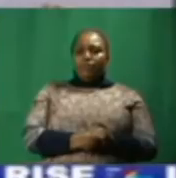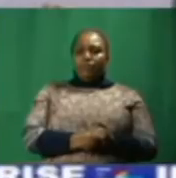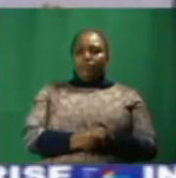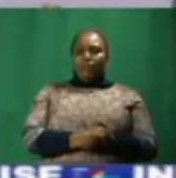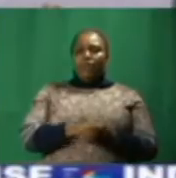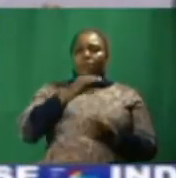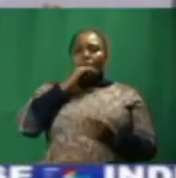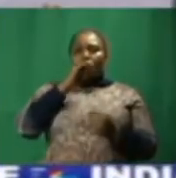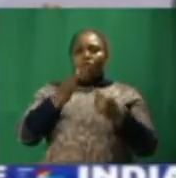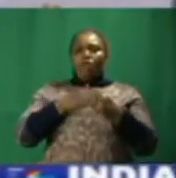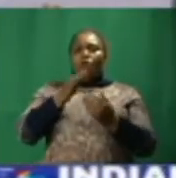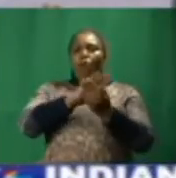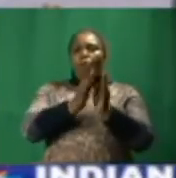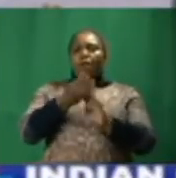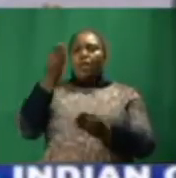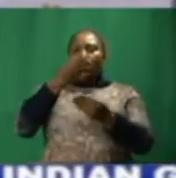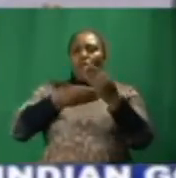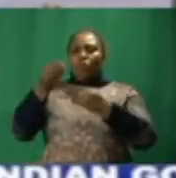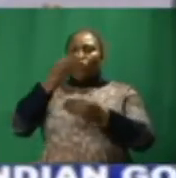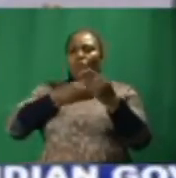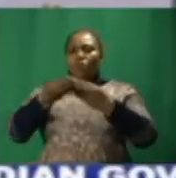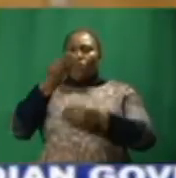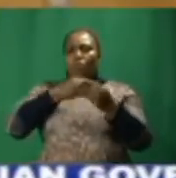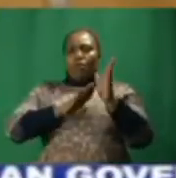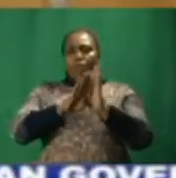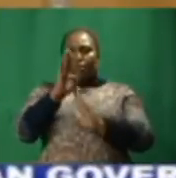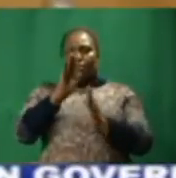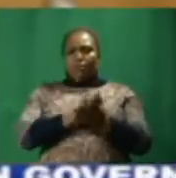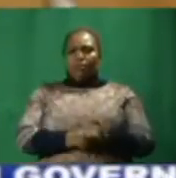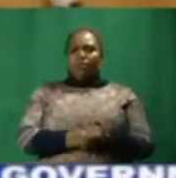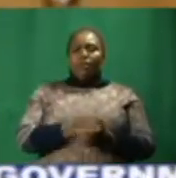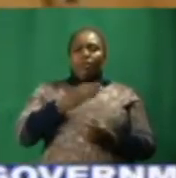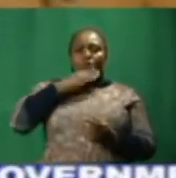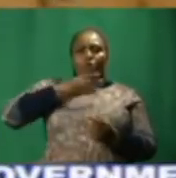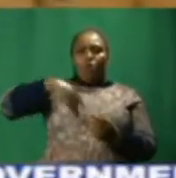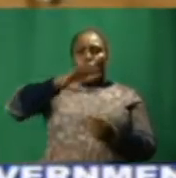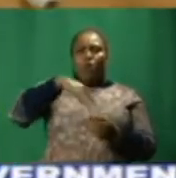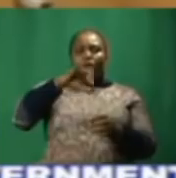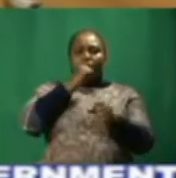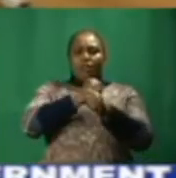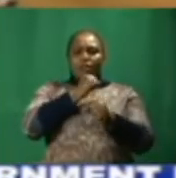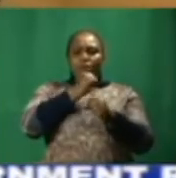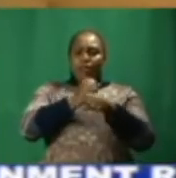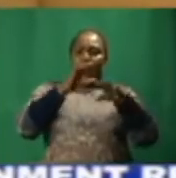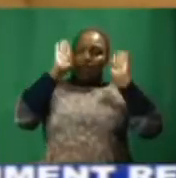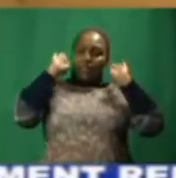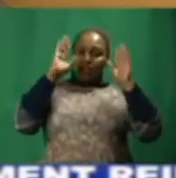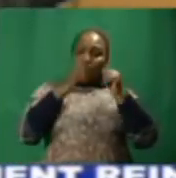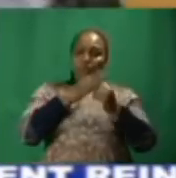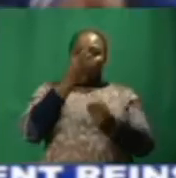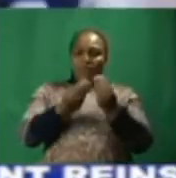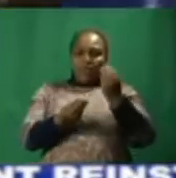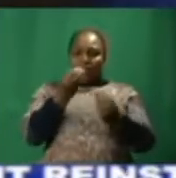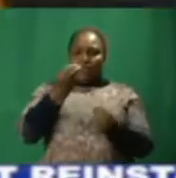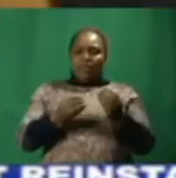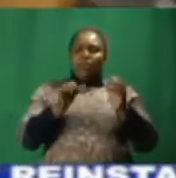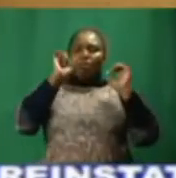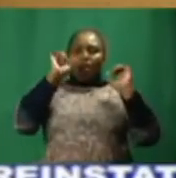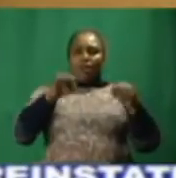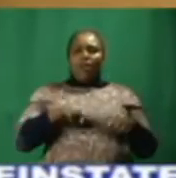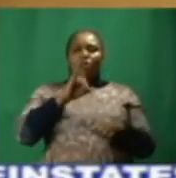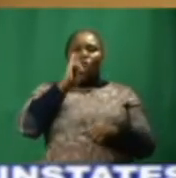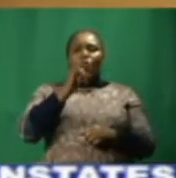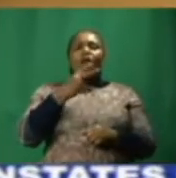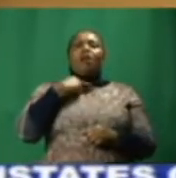ngasecukuleni umnotho welive la kangwane awuphakamisele tu. Bonke labasebenta tindzaba tebantfana ngalolu suku bavumelana ngavilinye